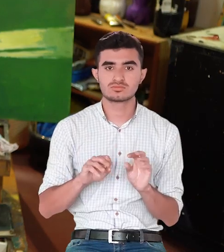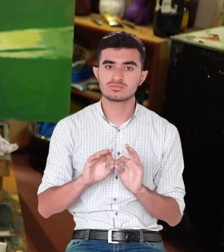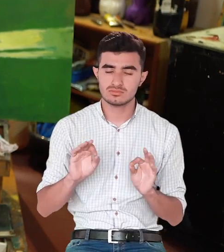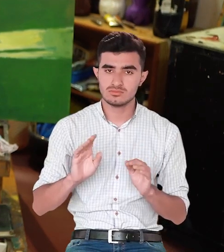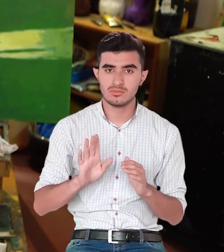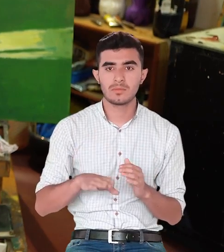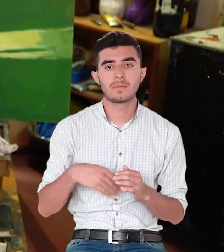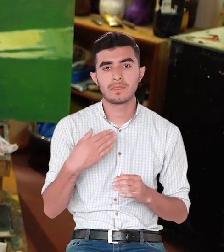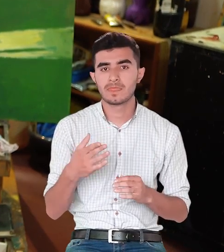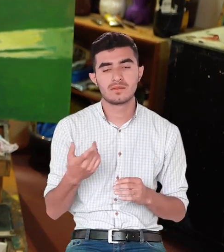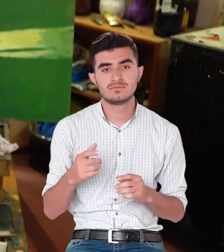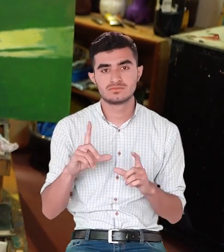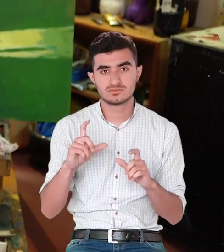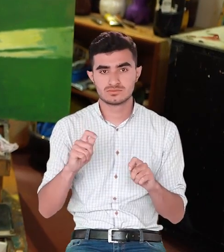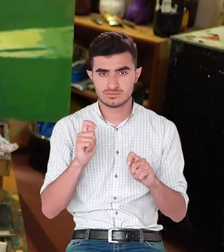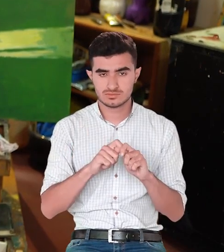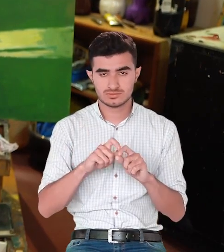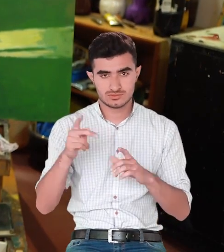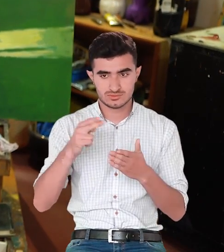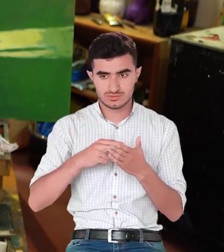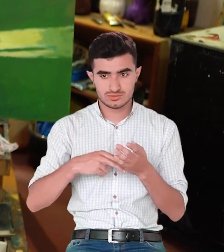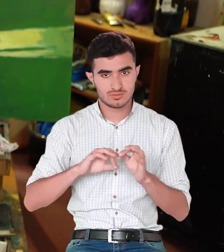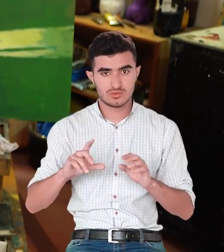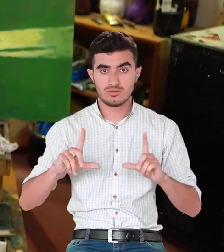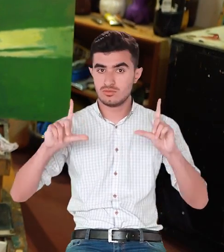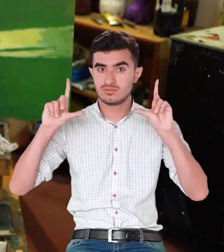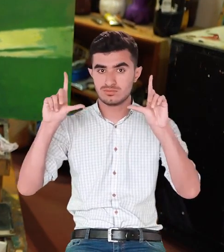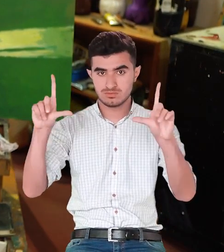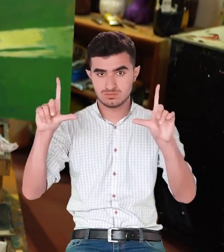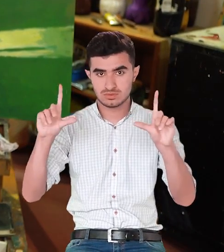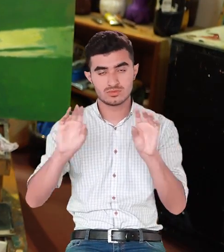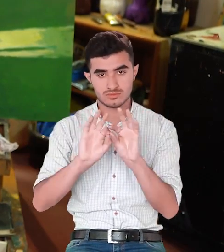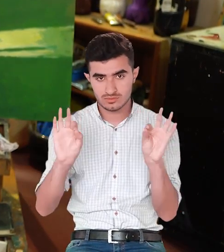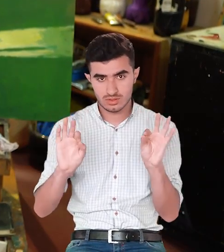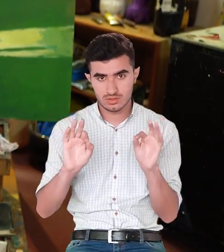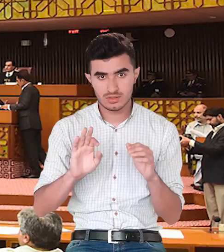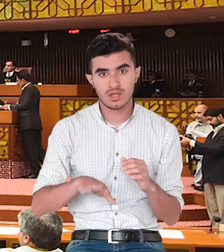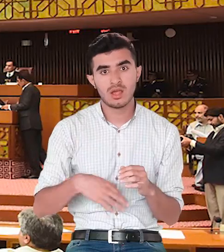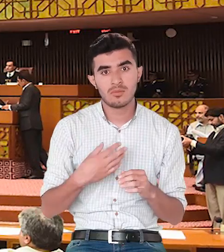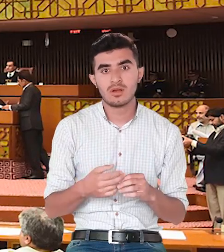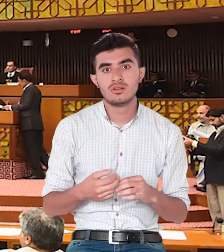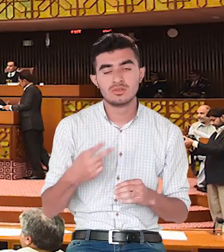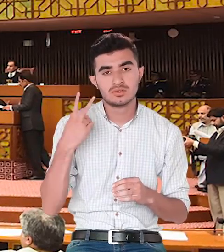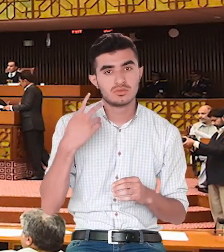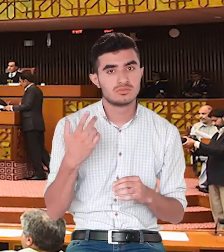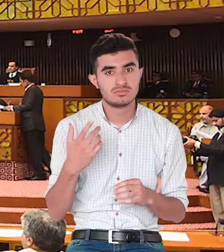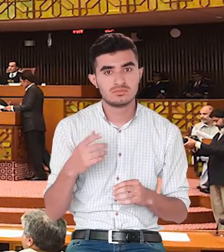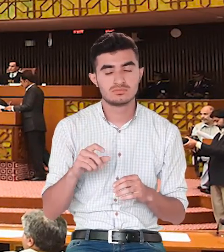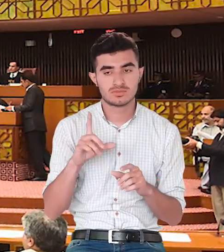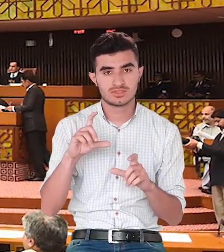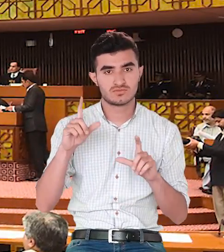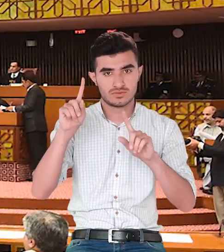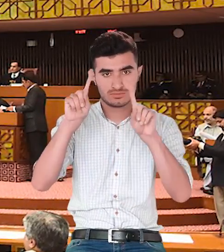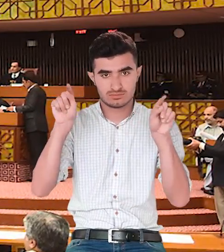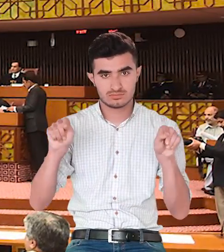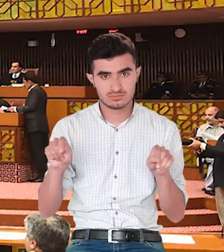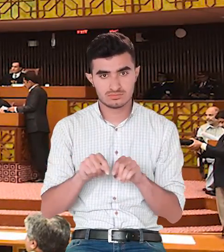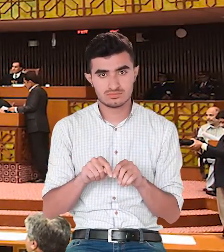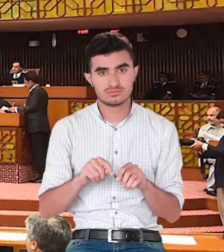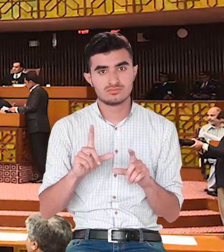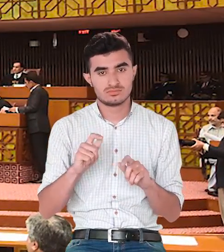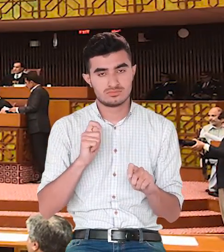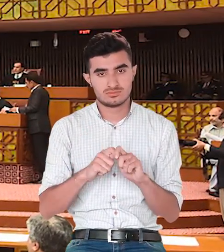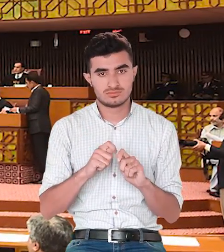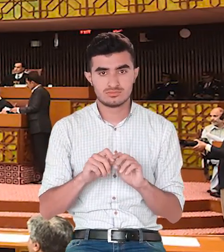بتایا وہ سب سے زیادہ جانتا تھا ان کے چہرے کے. تو اس طرح کر کے میں وہ بنائی. اور پھر وہ جب وہ جا